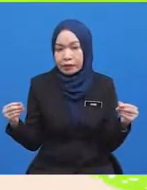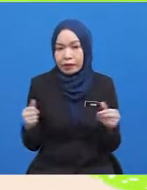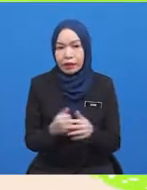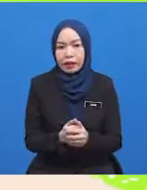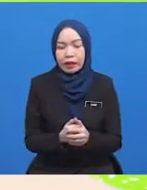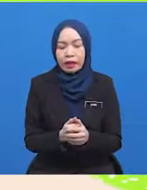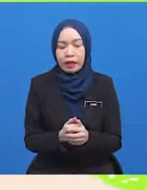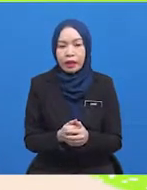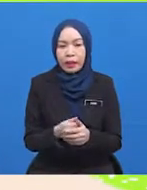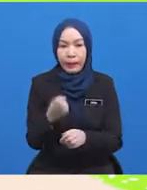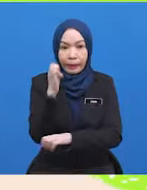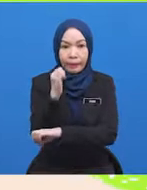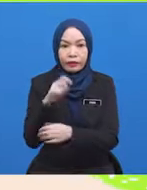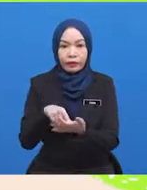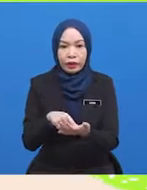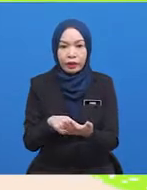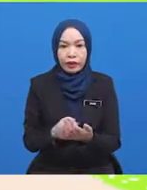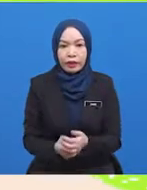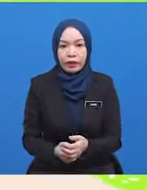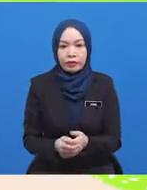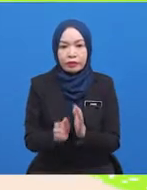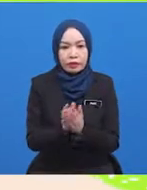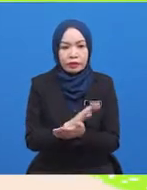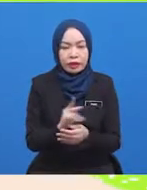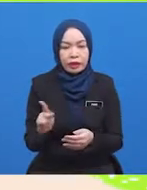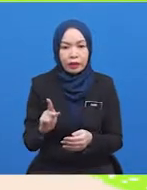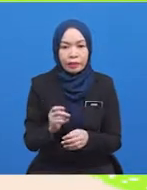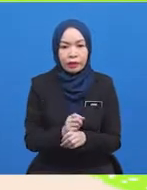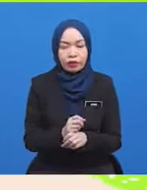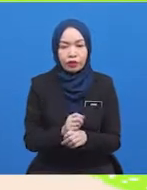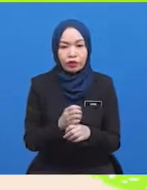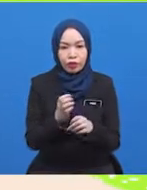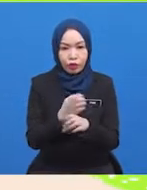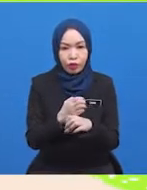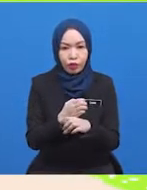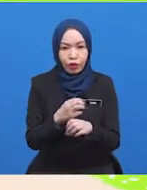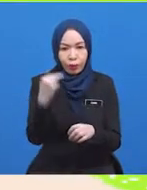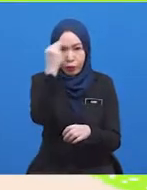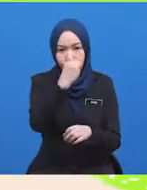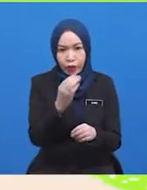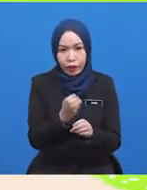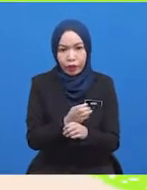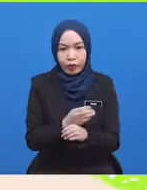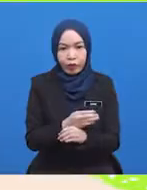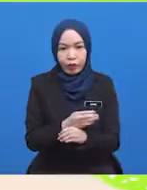kuarsit menghasilkan bentuk muka bumi permatang sisa dan bukit sisa.